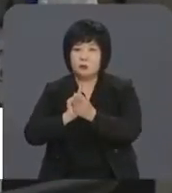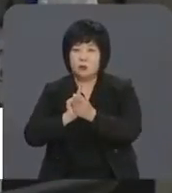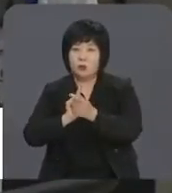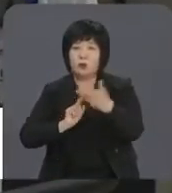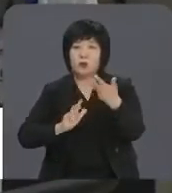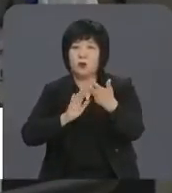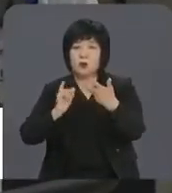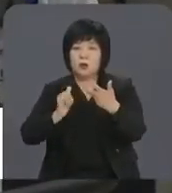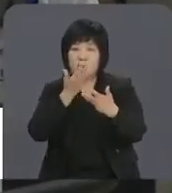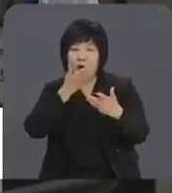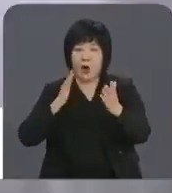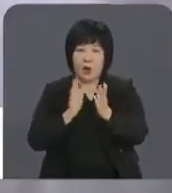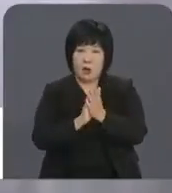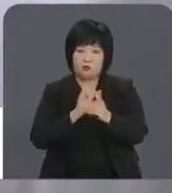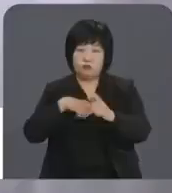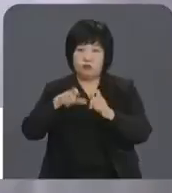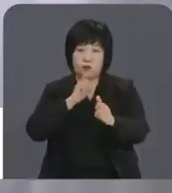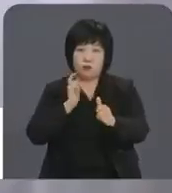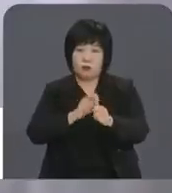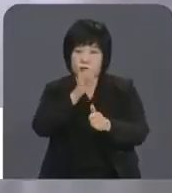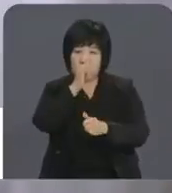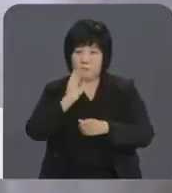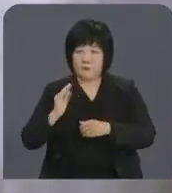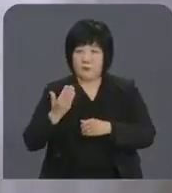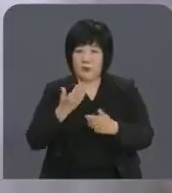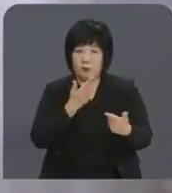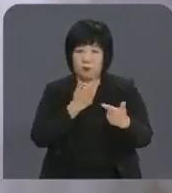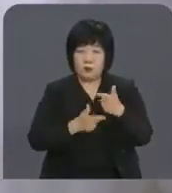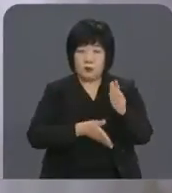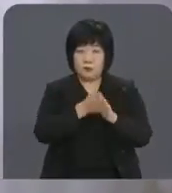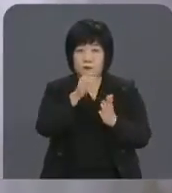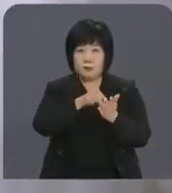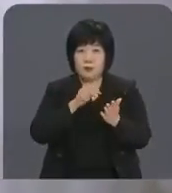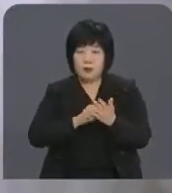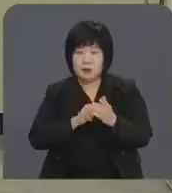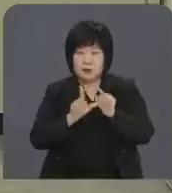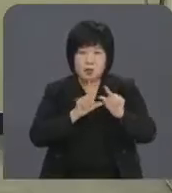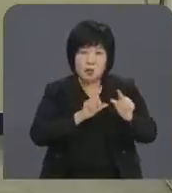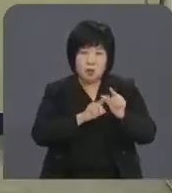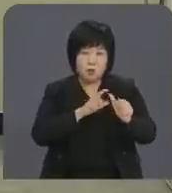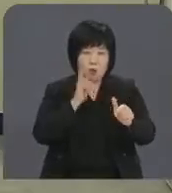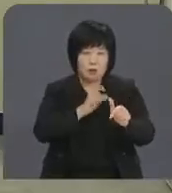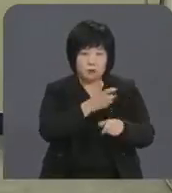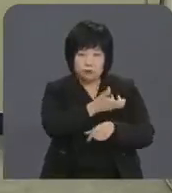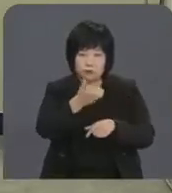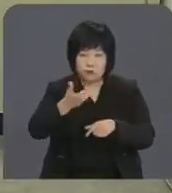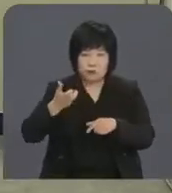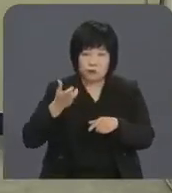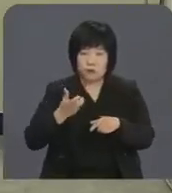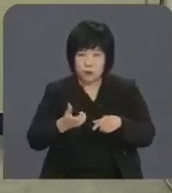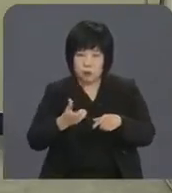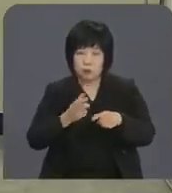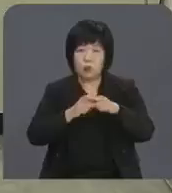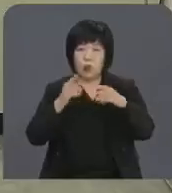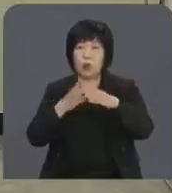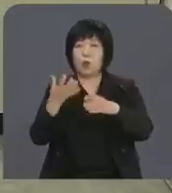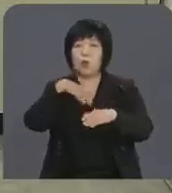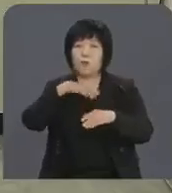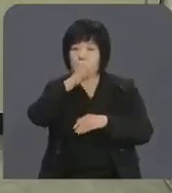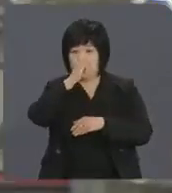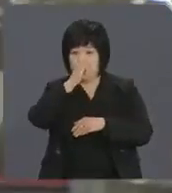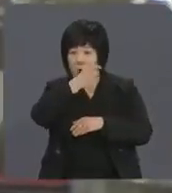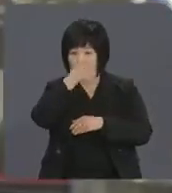추가 확진 판정을 받았습니다 부산시는 이드 중 일부 확진 자 의 동산에 교회가 포함된 것을 확인하고